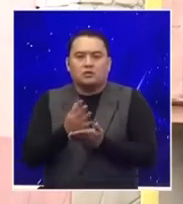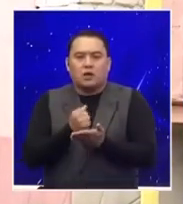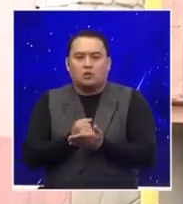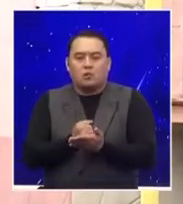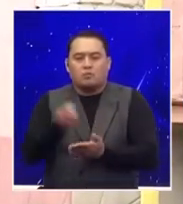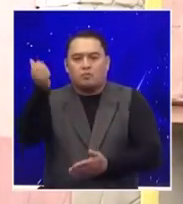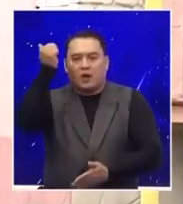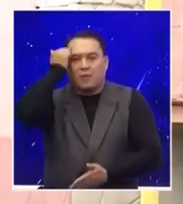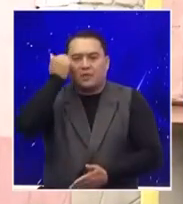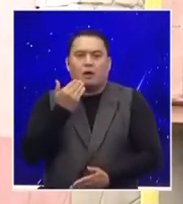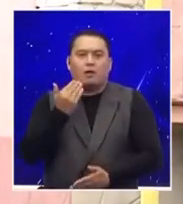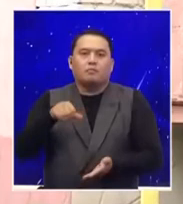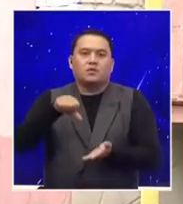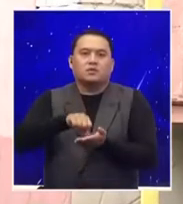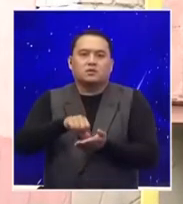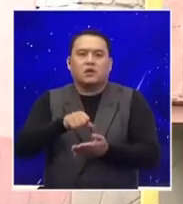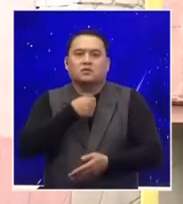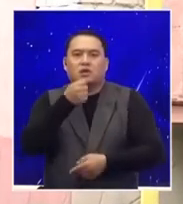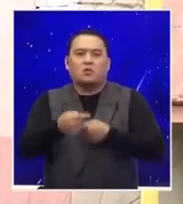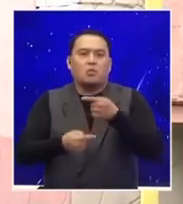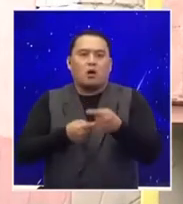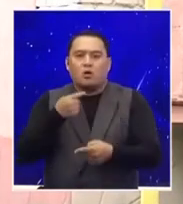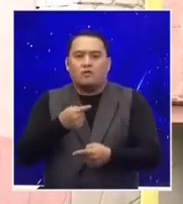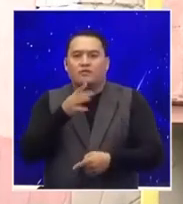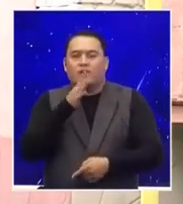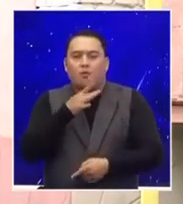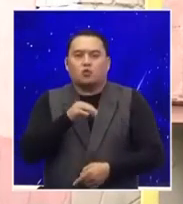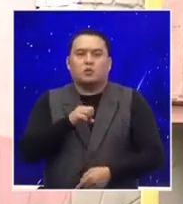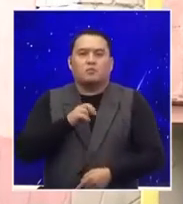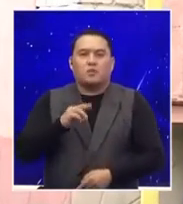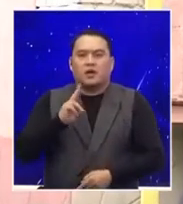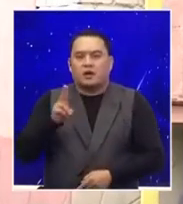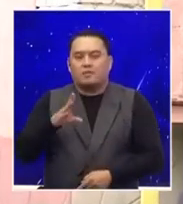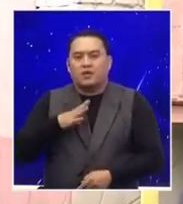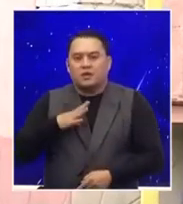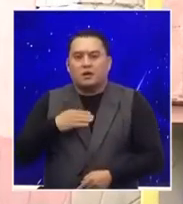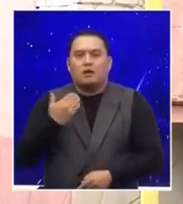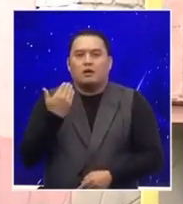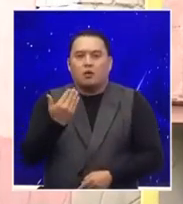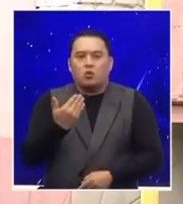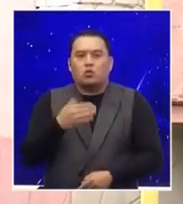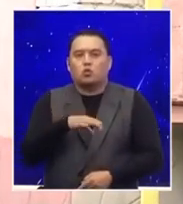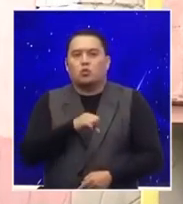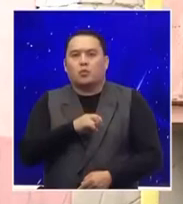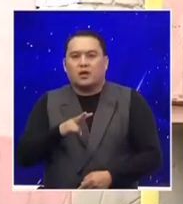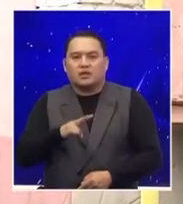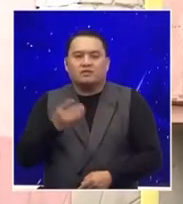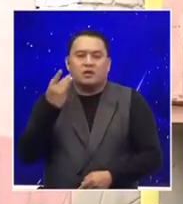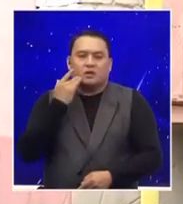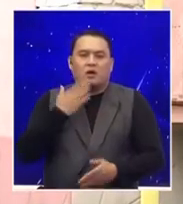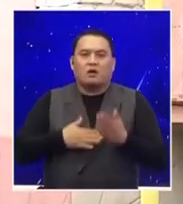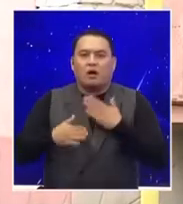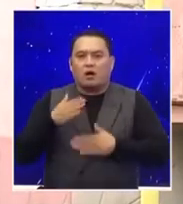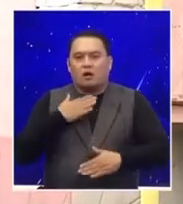светлую память о них. Как представители старшего поколения, в свое время Оспанбек Буранбаев, Иван Прохода, Улыкпан Нургазинов всегда с